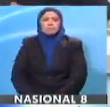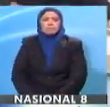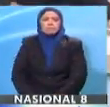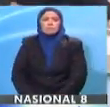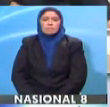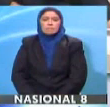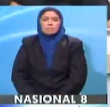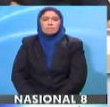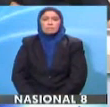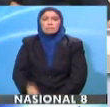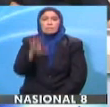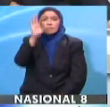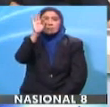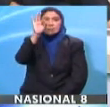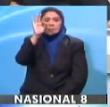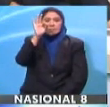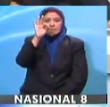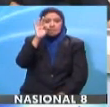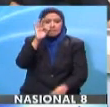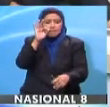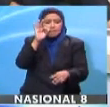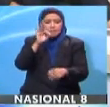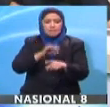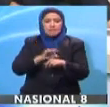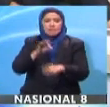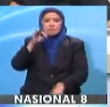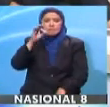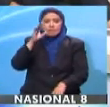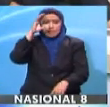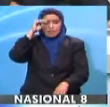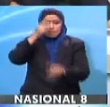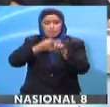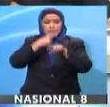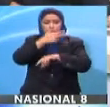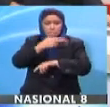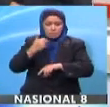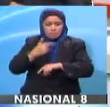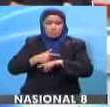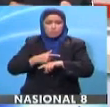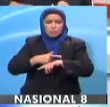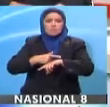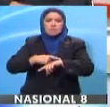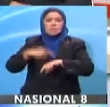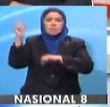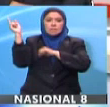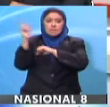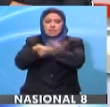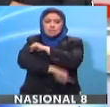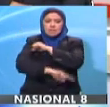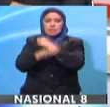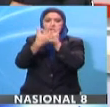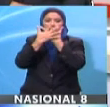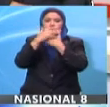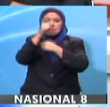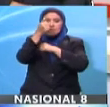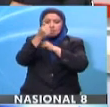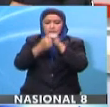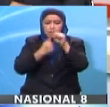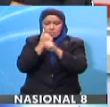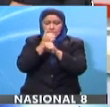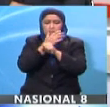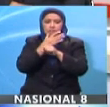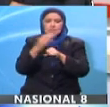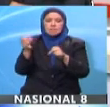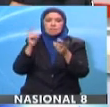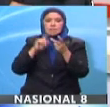agong sembilan lelaki warga Indonesia dihukum penjara 10 tahun dan satu sebatan seorang setelah mengaku salah merompak kapal